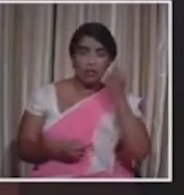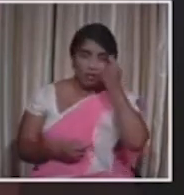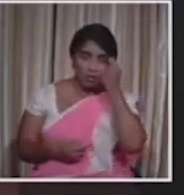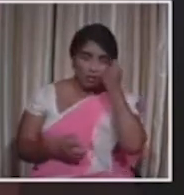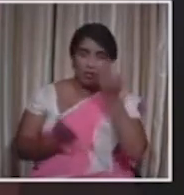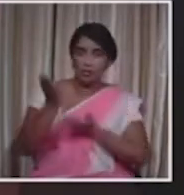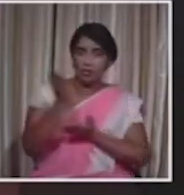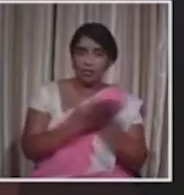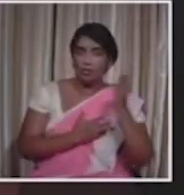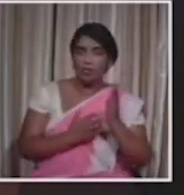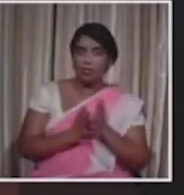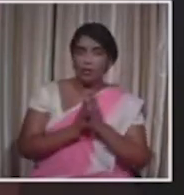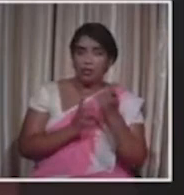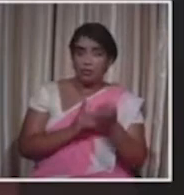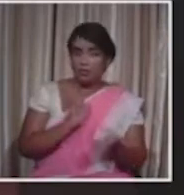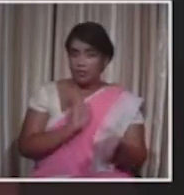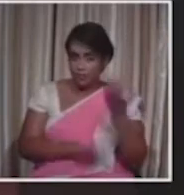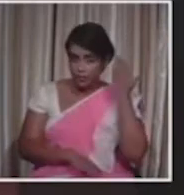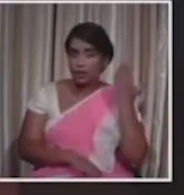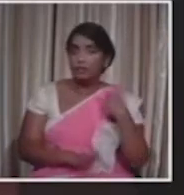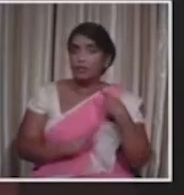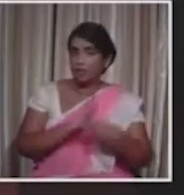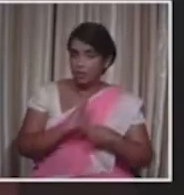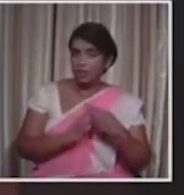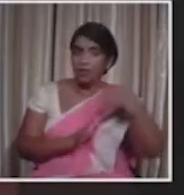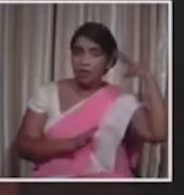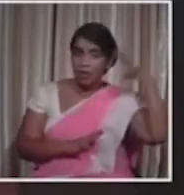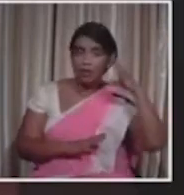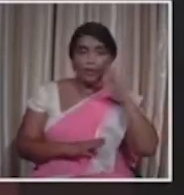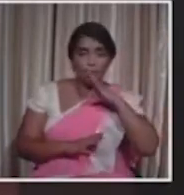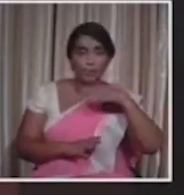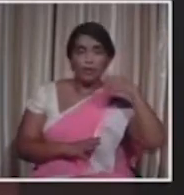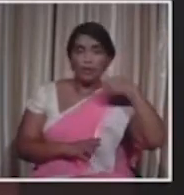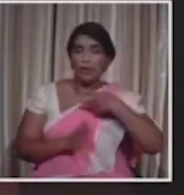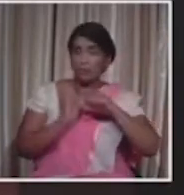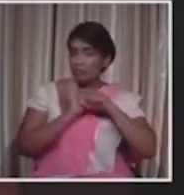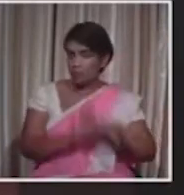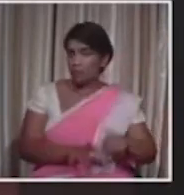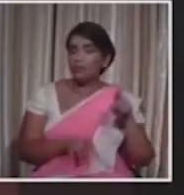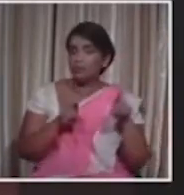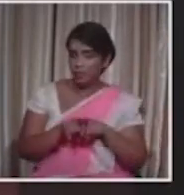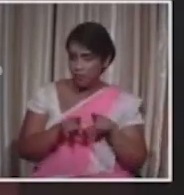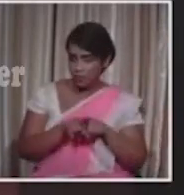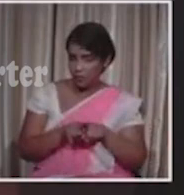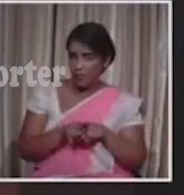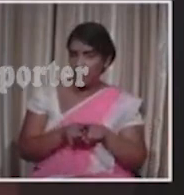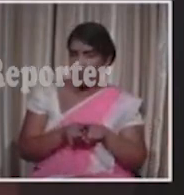යෝජනාවලට වැඩි මුදලකට අපේ රටේ පුනර්ජනනීය බලශක්තිය පාවා දෙන්න විශේෂයෙන්ම